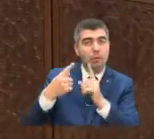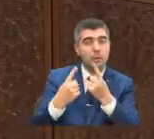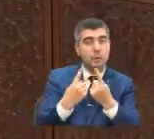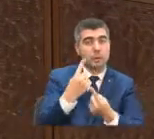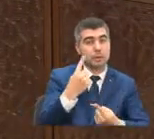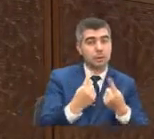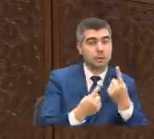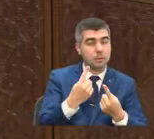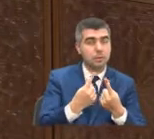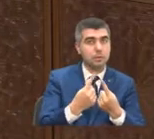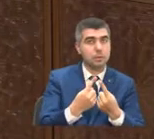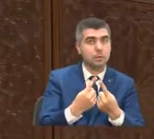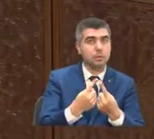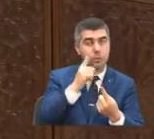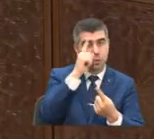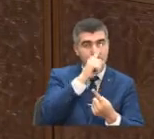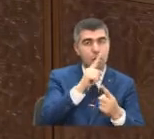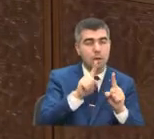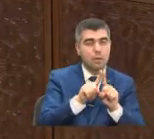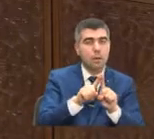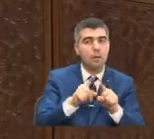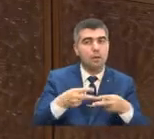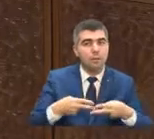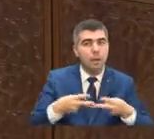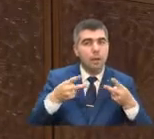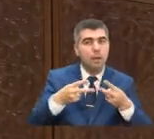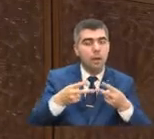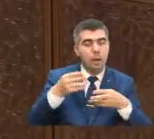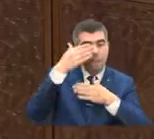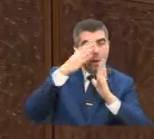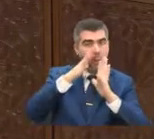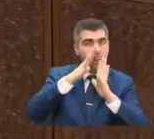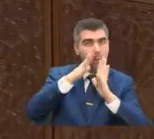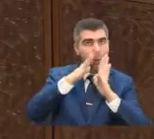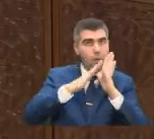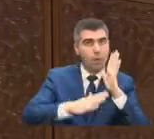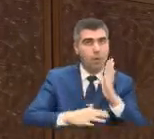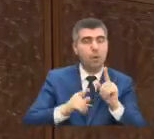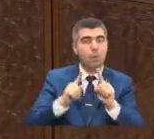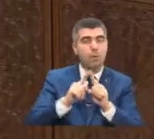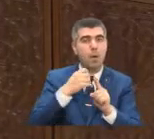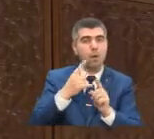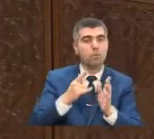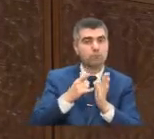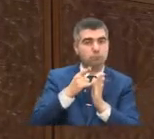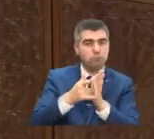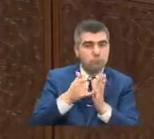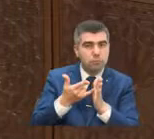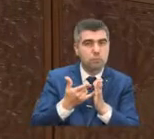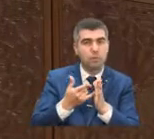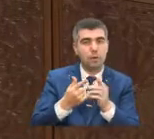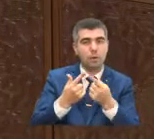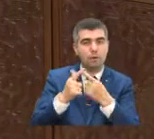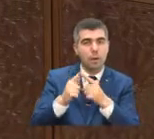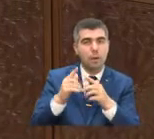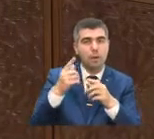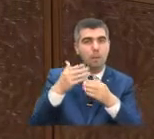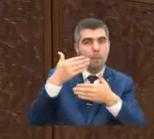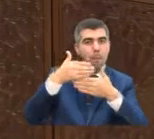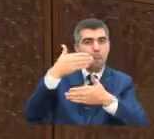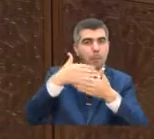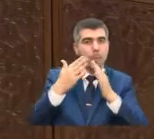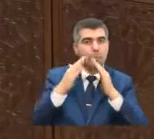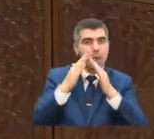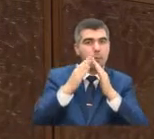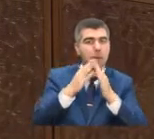ديال الطاقه، وبدات الان ديناميه على الصعيد الوطني كبيره جدا في النقل اللي هو المرتبه الاولى، في الصناعه، في البنايات، وراه الان